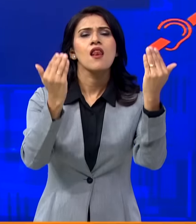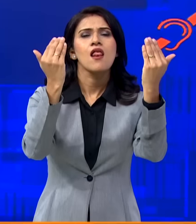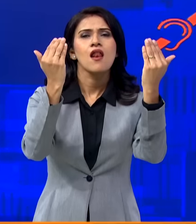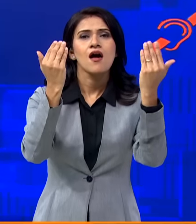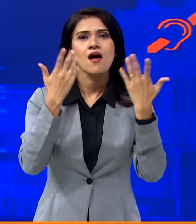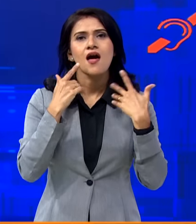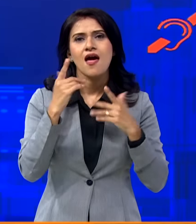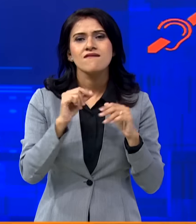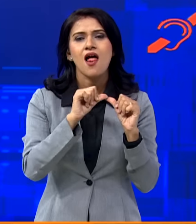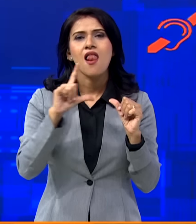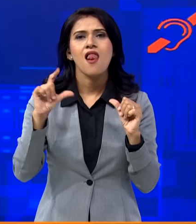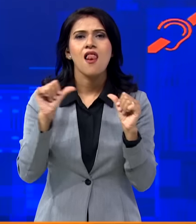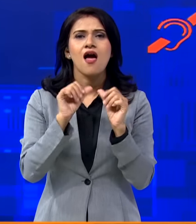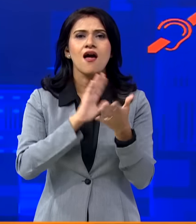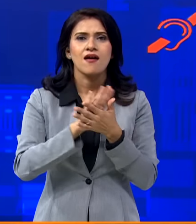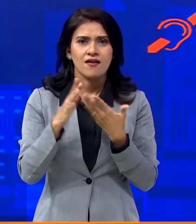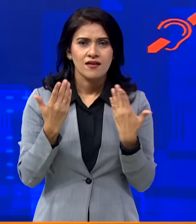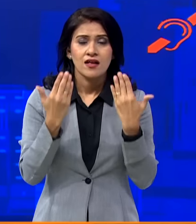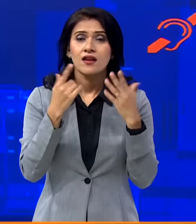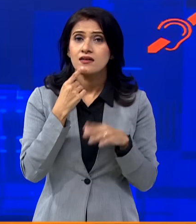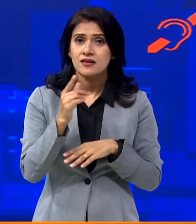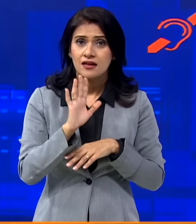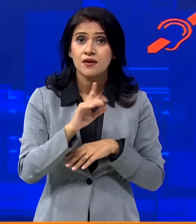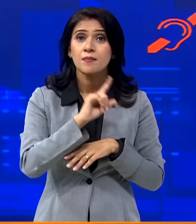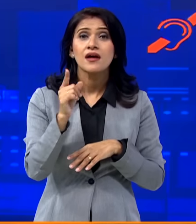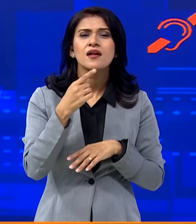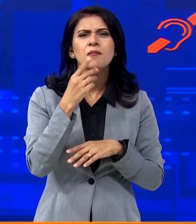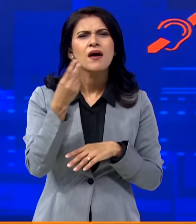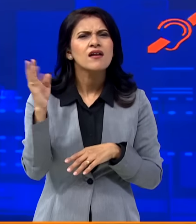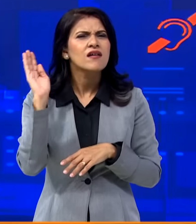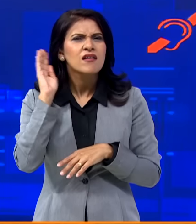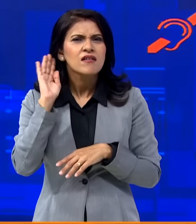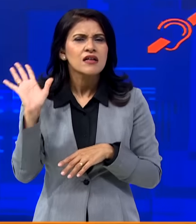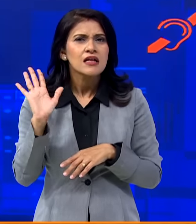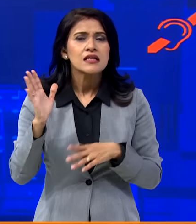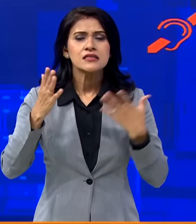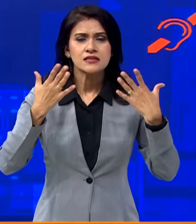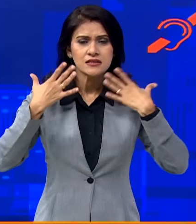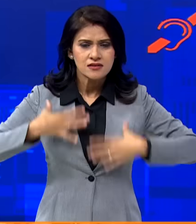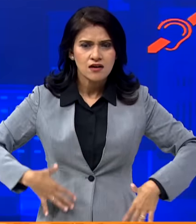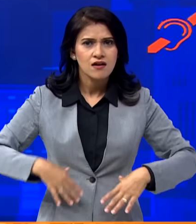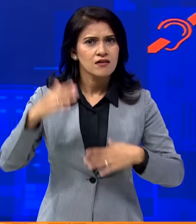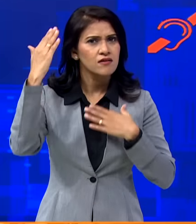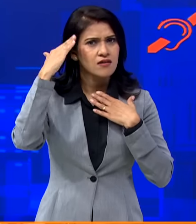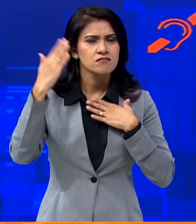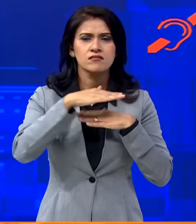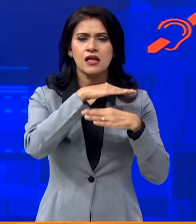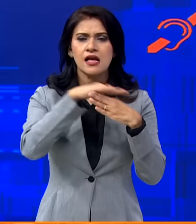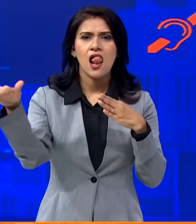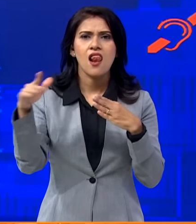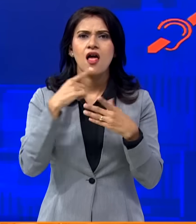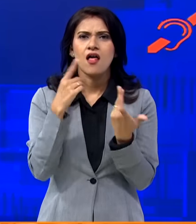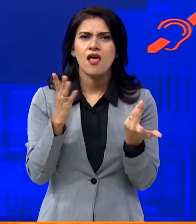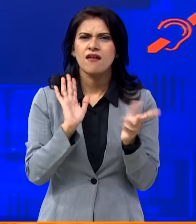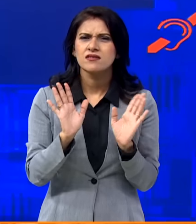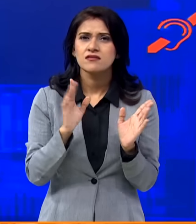लेकिन बहुत सारी सभाओं में उन्हें सुना है जहां पर सर तन से जुदा के नारे लगते हैं देखि मैं ऐसा मानता हूं कि हाथ